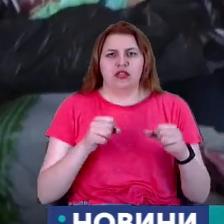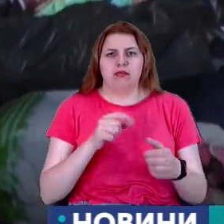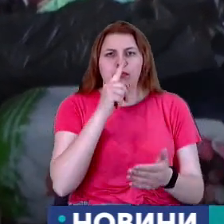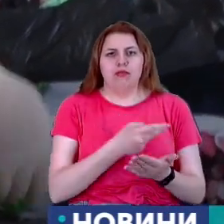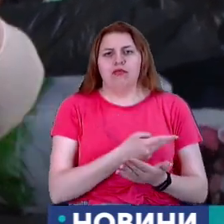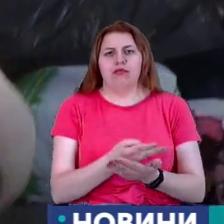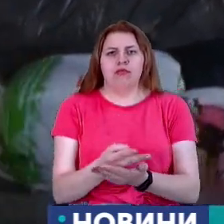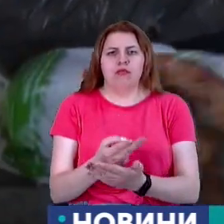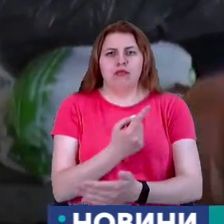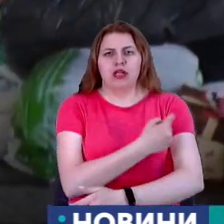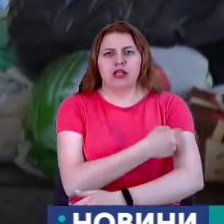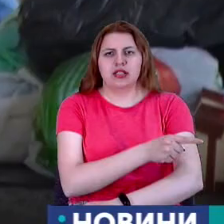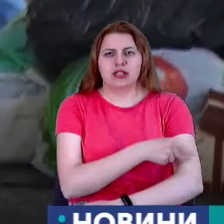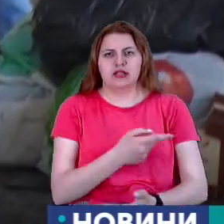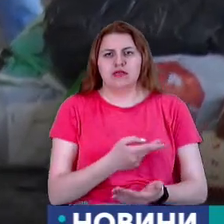вдома.